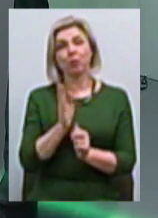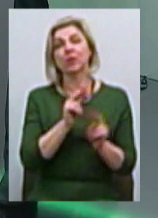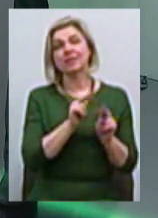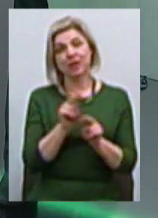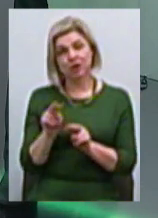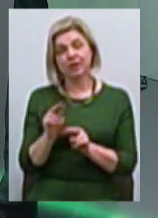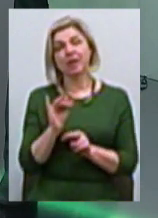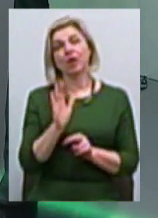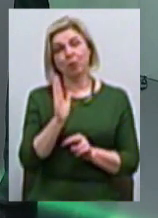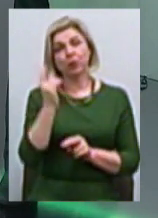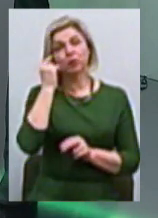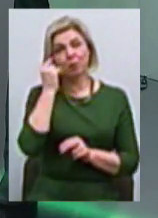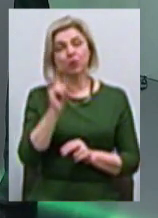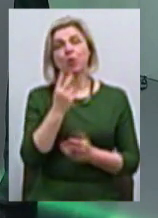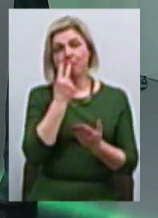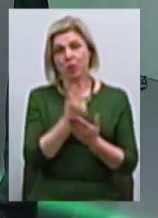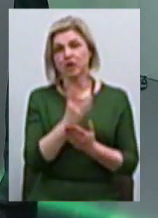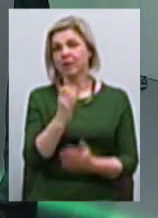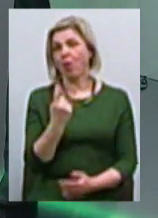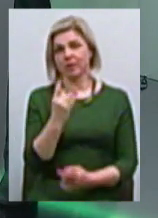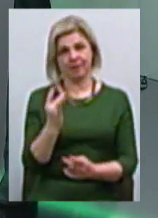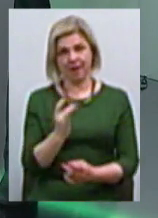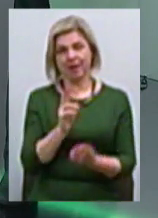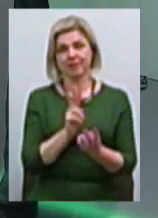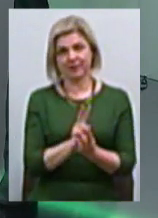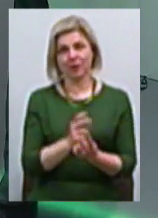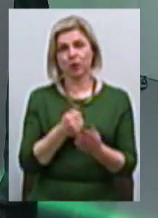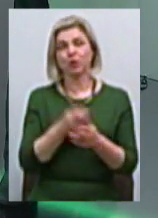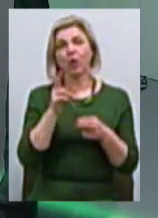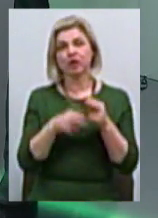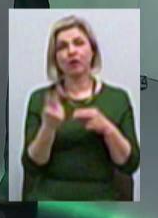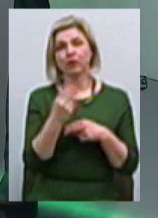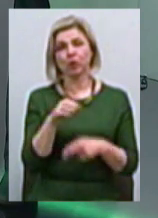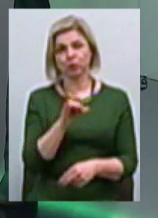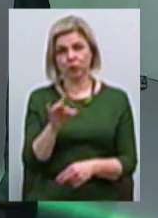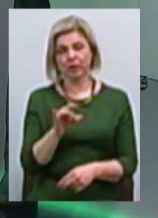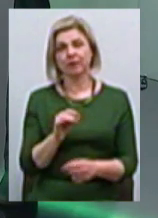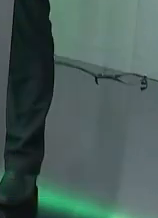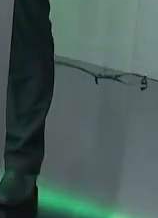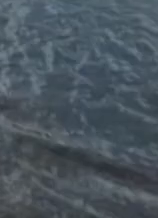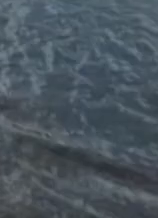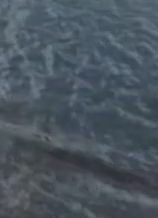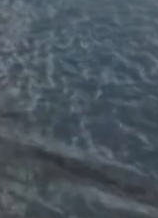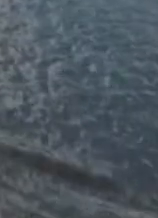І я думаю, що побачимо ще не один раз до закінчення другого туру і, можливо, після нього. На все добре.